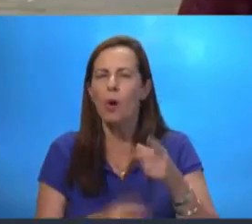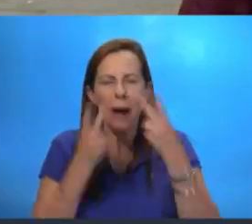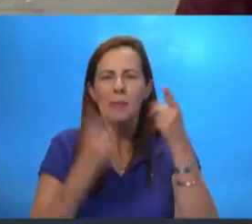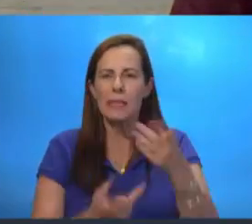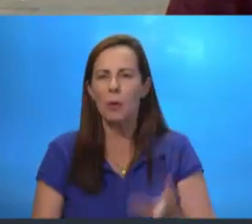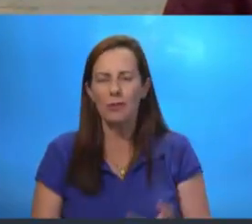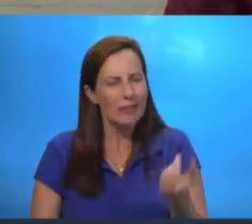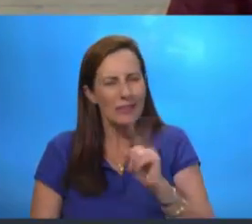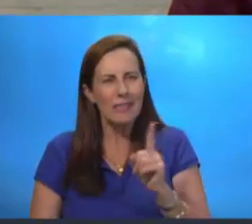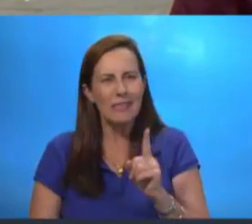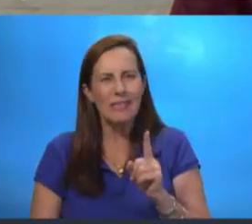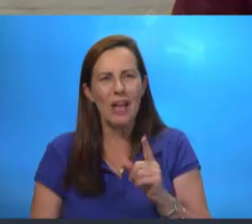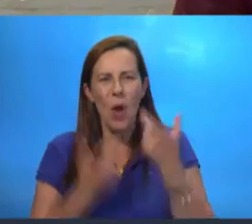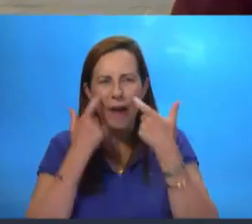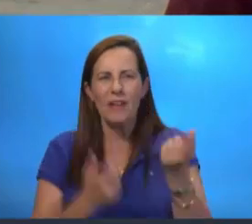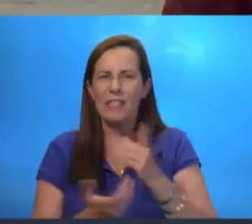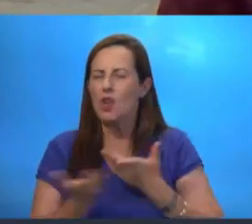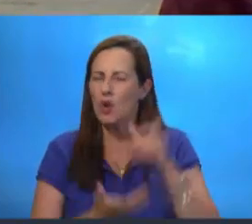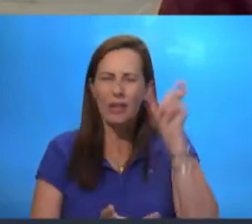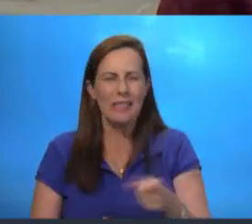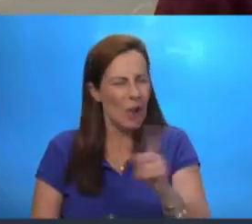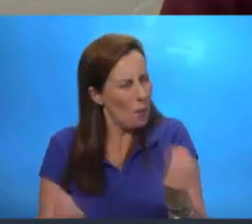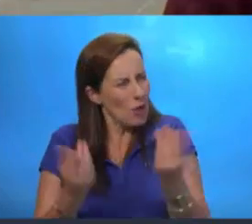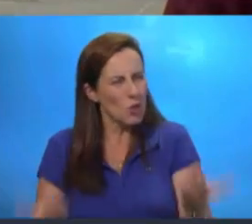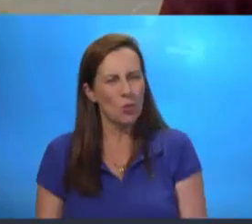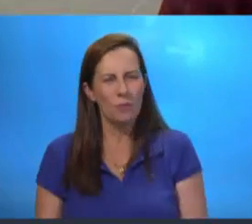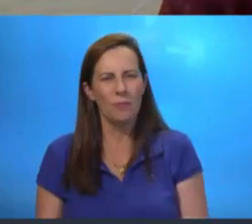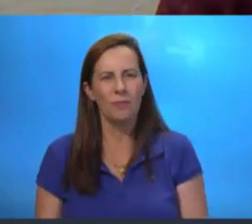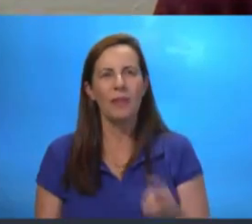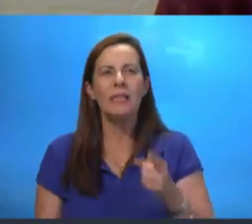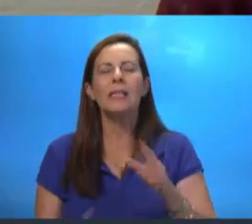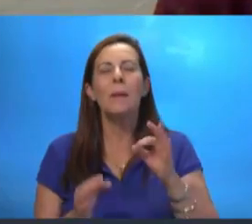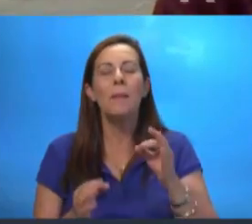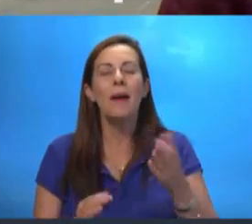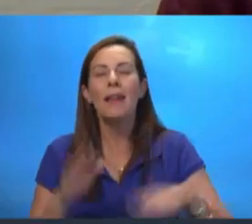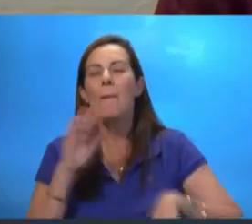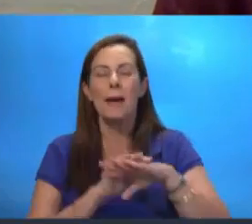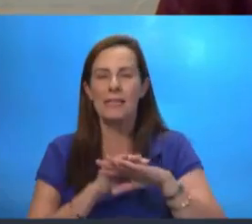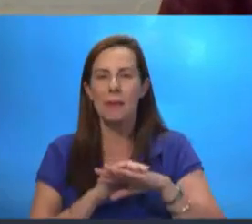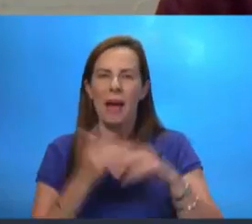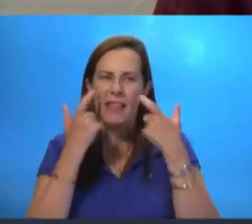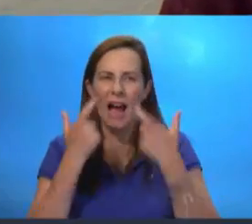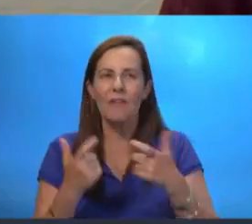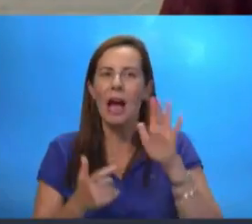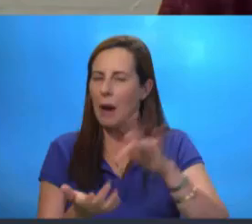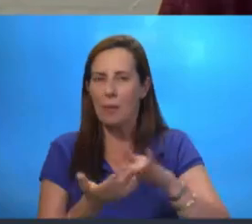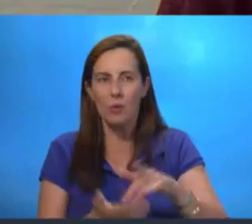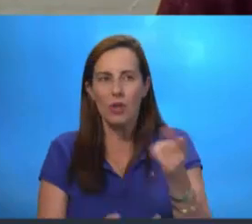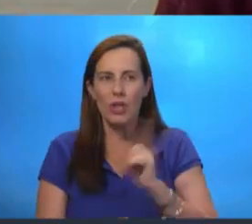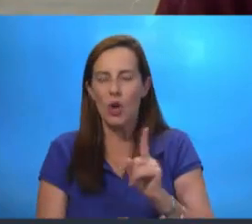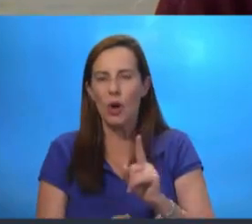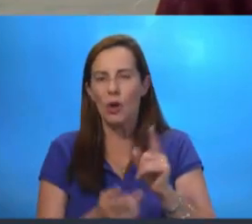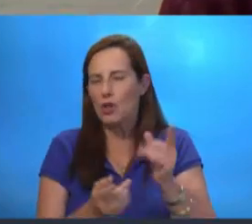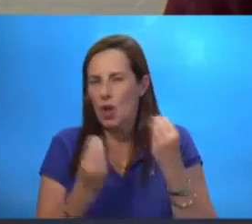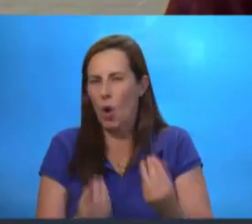לא עקיפה, זה לא שירות לאזרח, זה לא משהו. זה למקסם את העקיפה גם במקומות שהיא לא